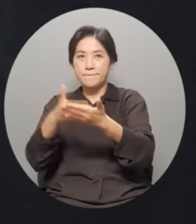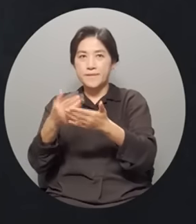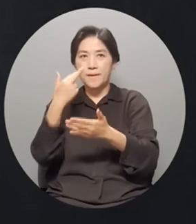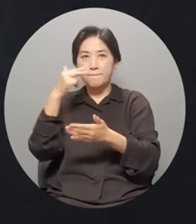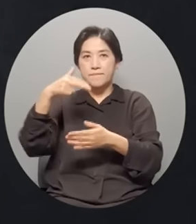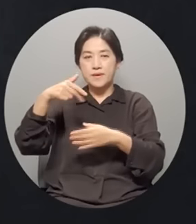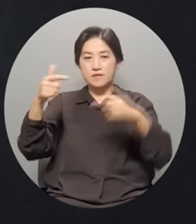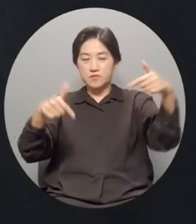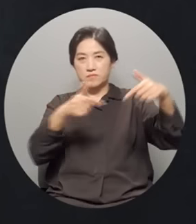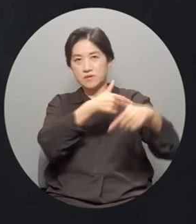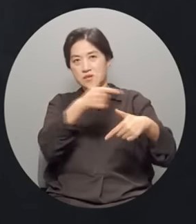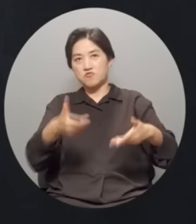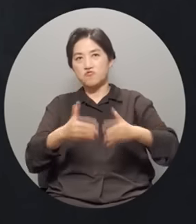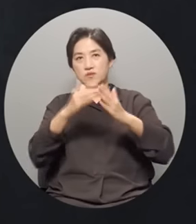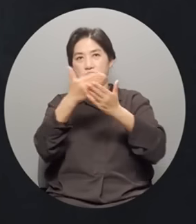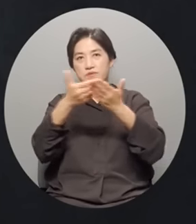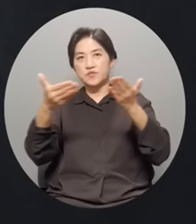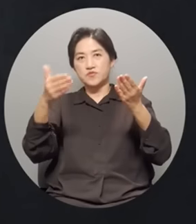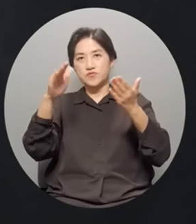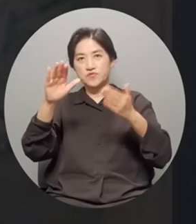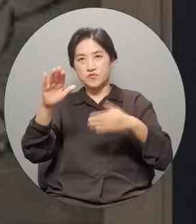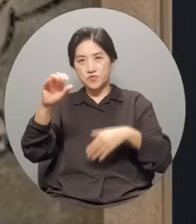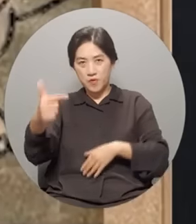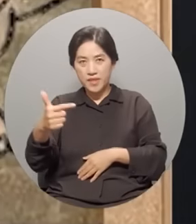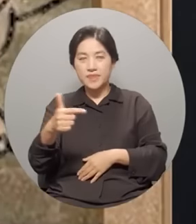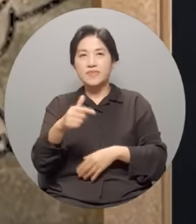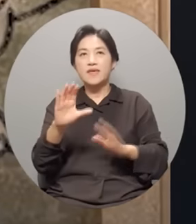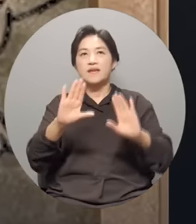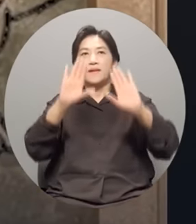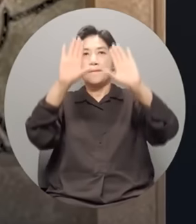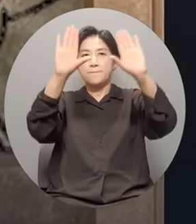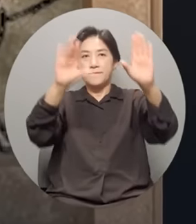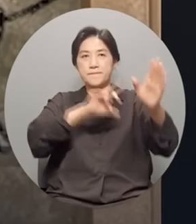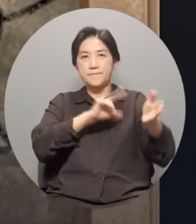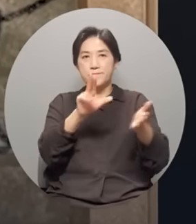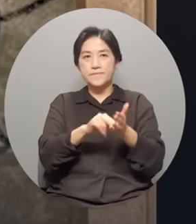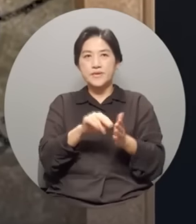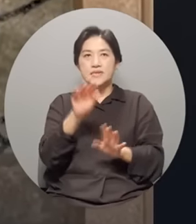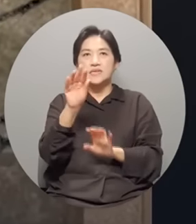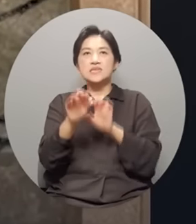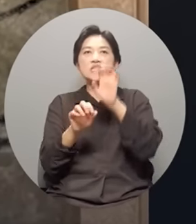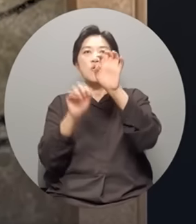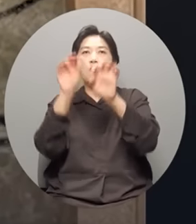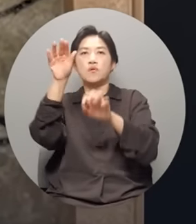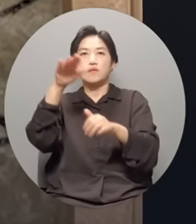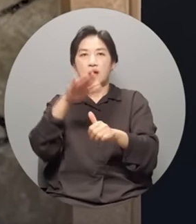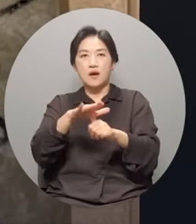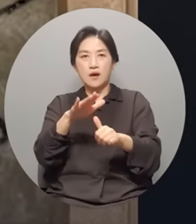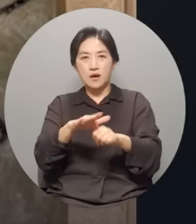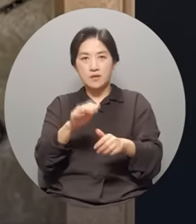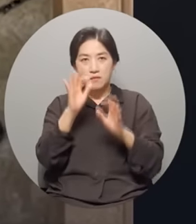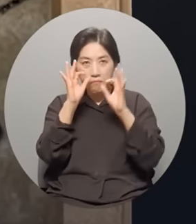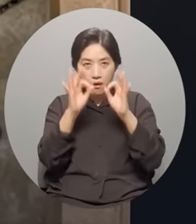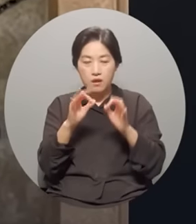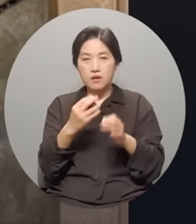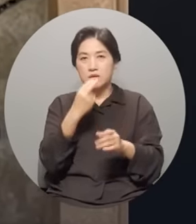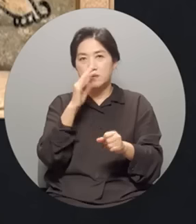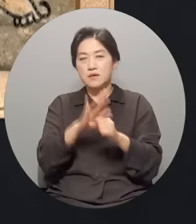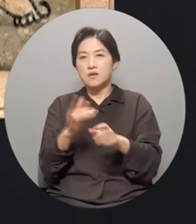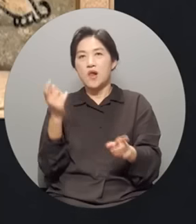서부 최대 공립 미술관 라크마 걸렸습니다 제목은 기어오르는 아이들 놀랍게도 위작이